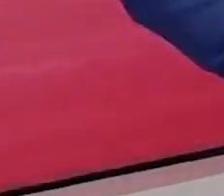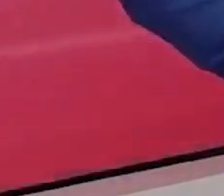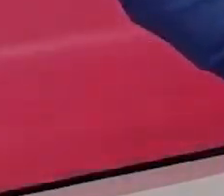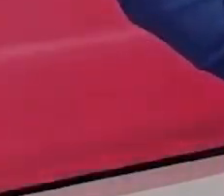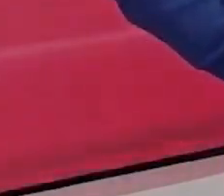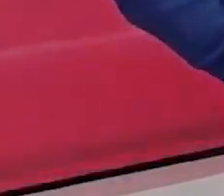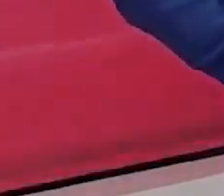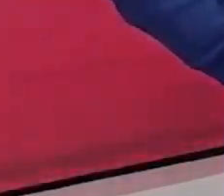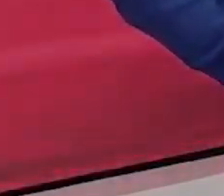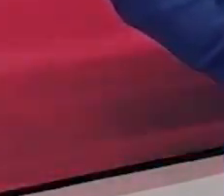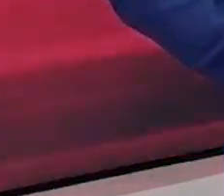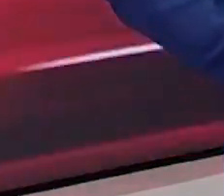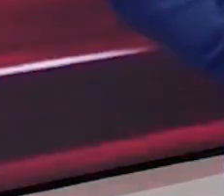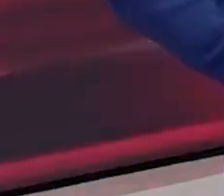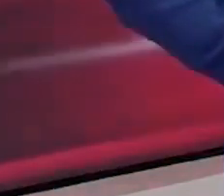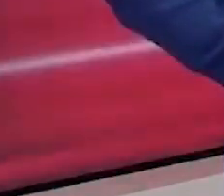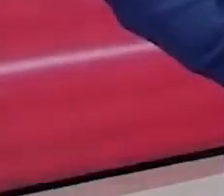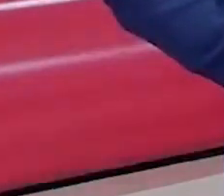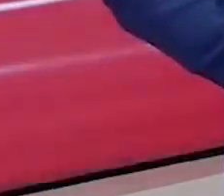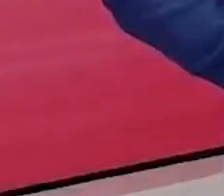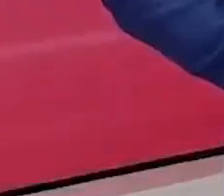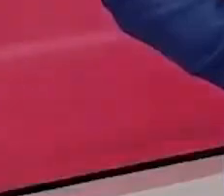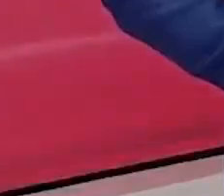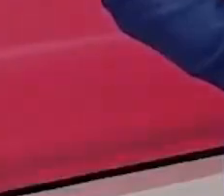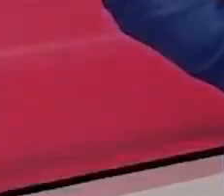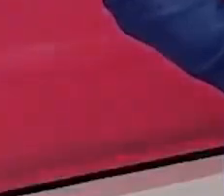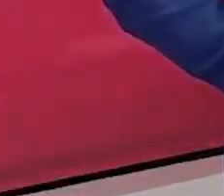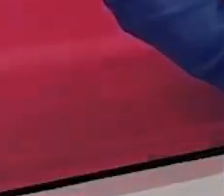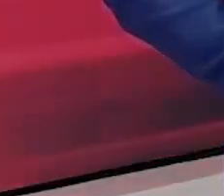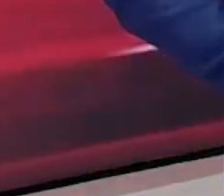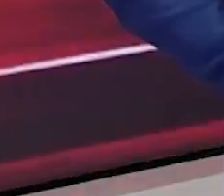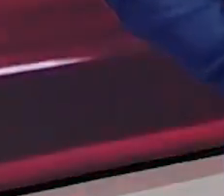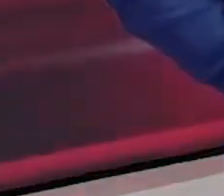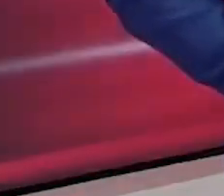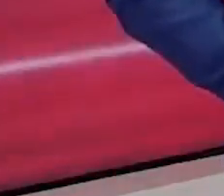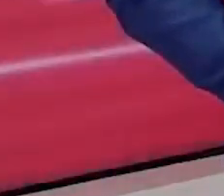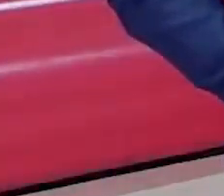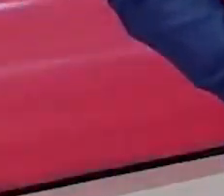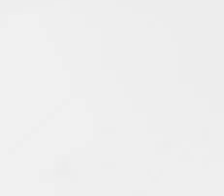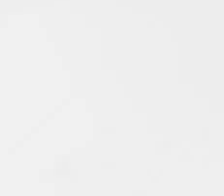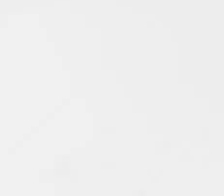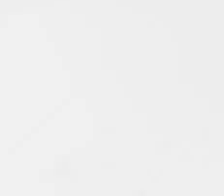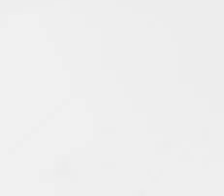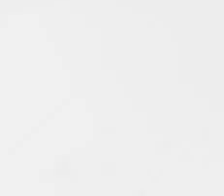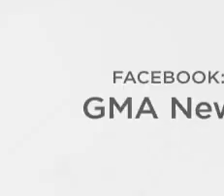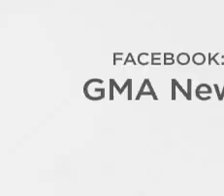abroad, samahan niyo kami sa GMA Pinoy TV at sa www.gmanews.tv.